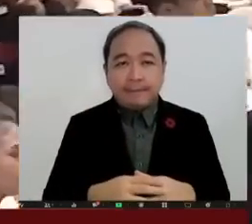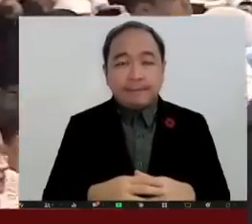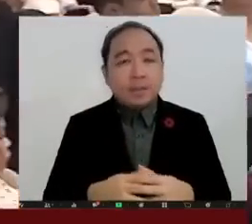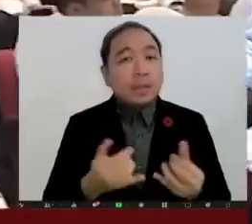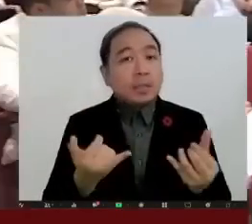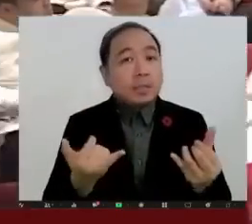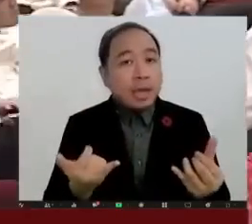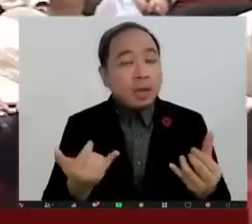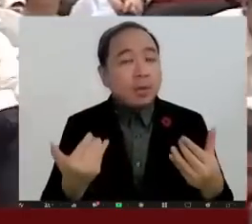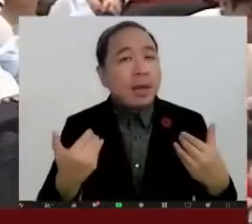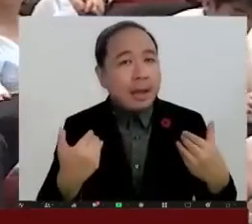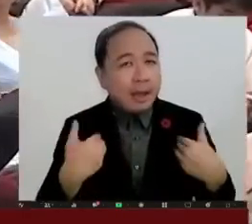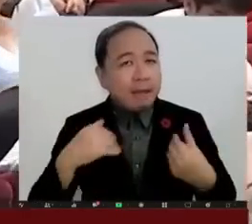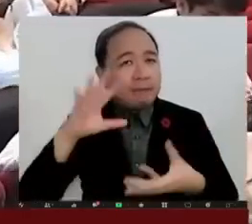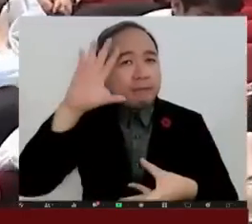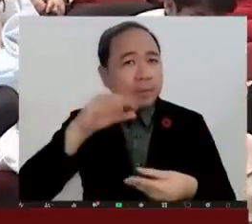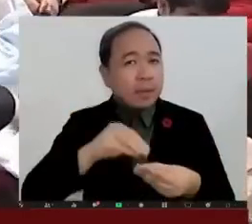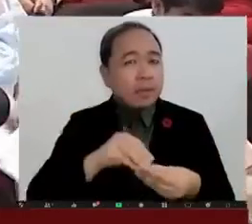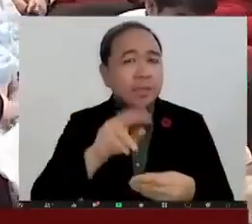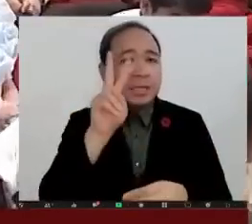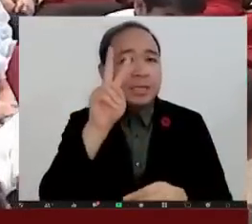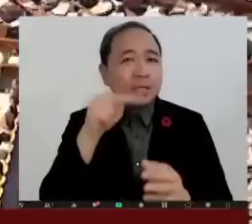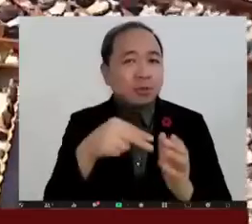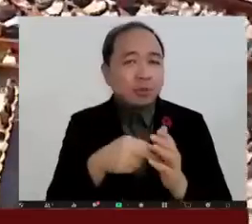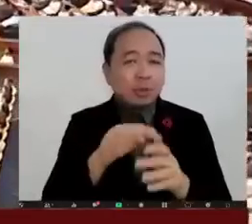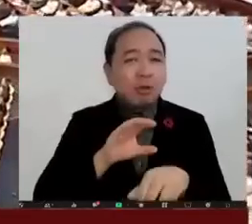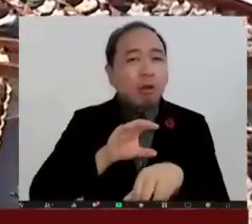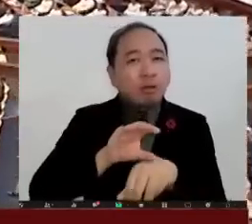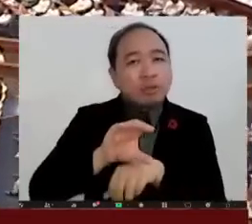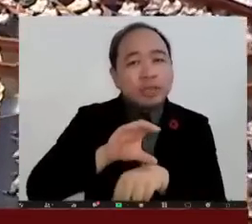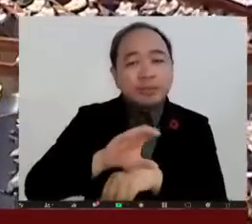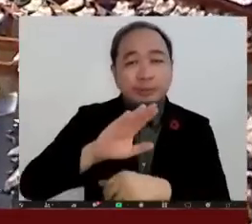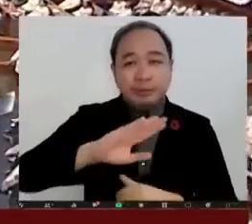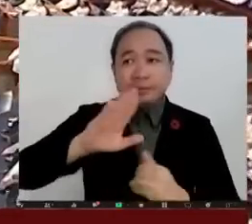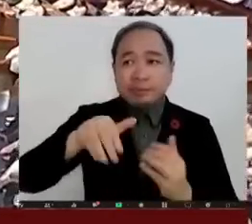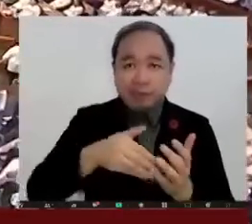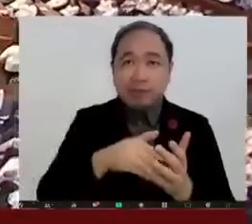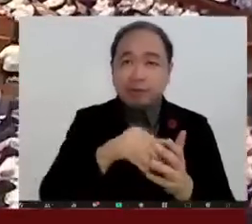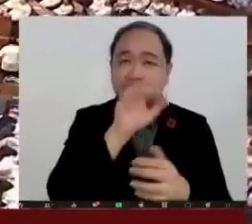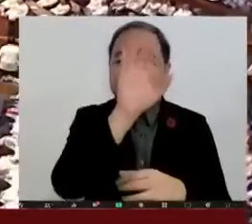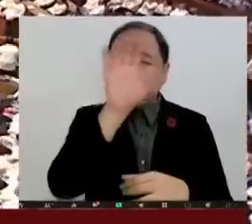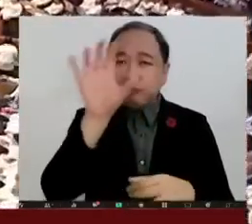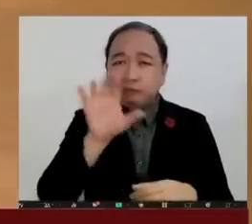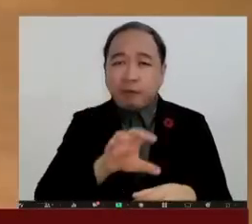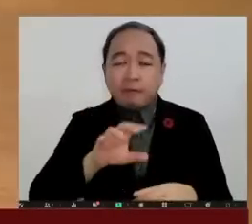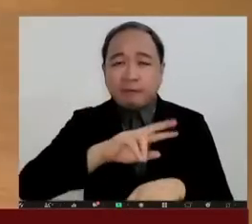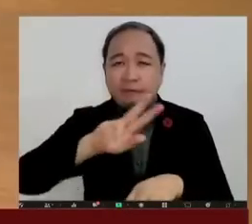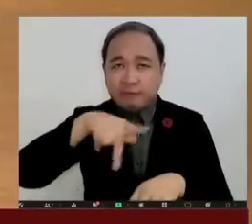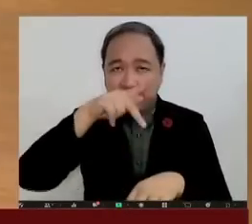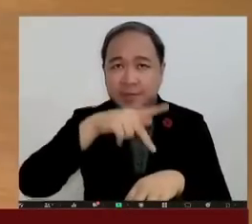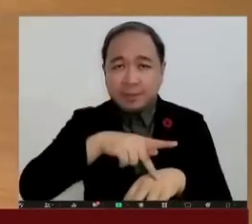Ngayon, meron na tayong mahigit 2,000 konsulta center sa buong bansa. Ang bilang na ito ay mas